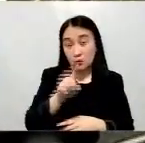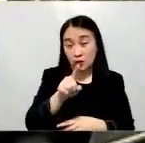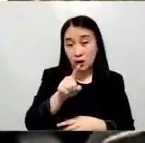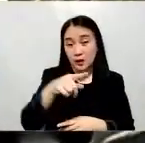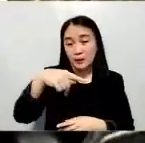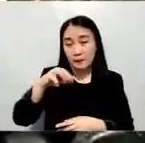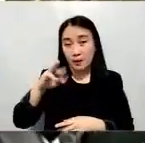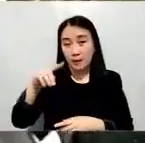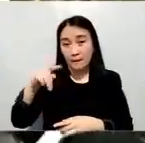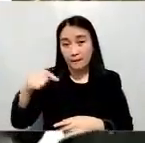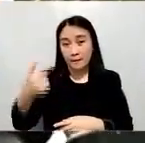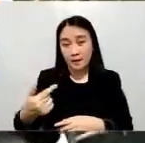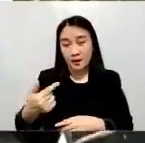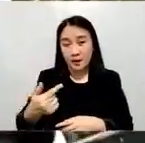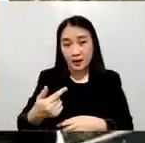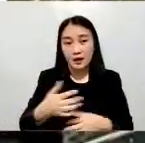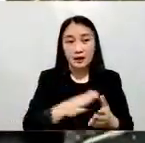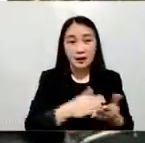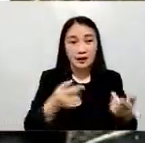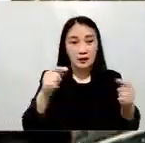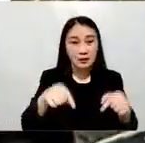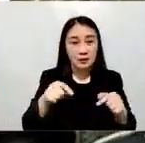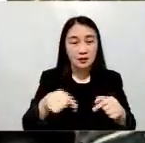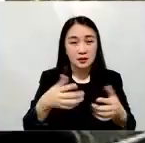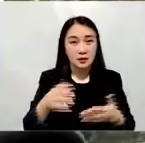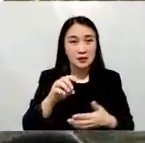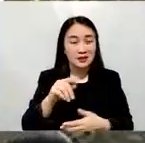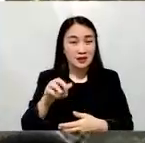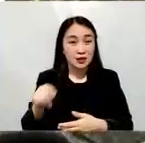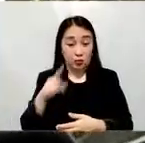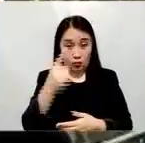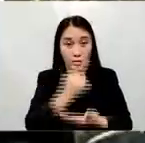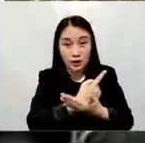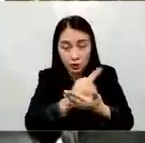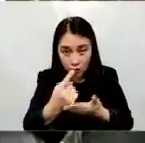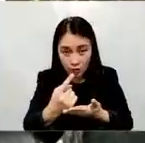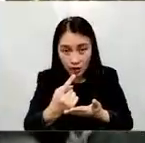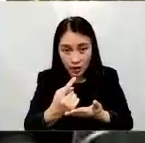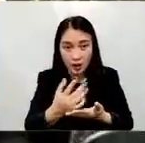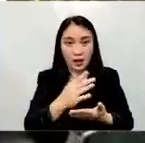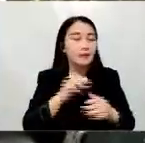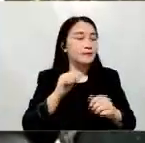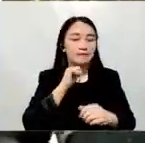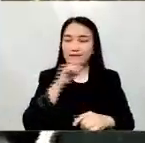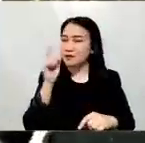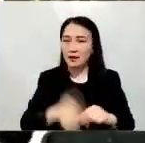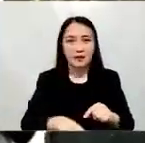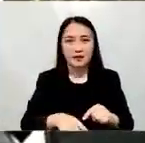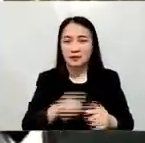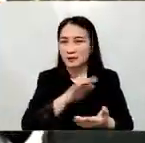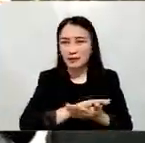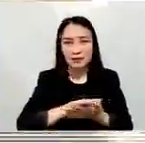sa 1 week ang isa. Hindi po namin kayang linisin buong taon. So, na every day or